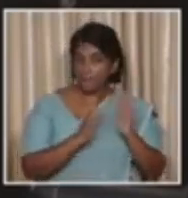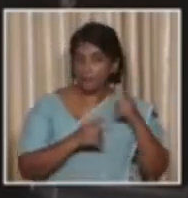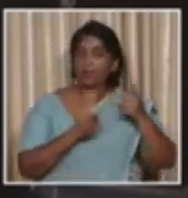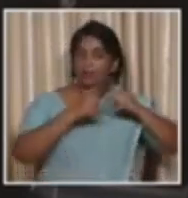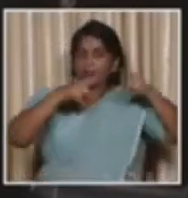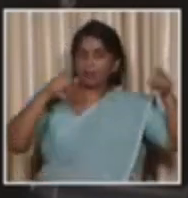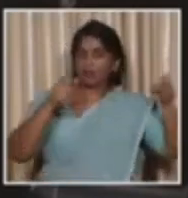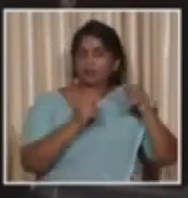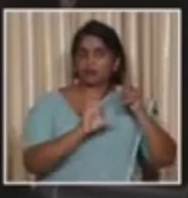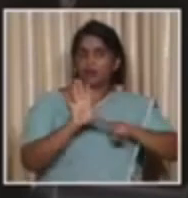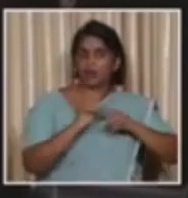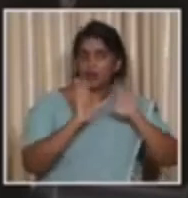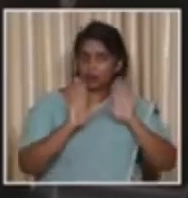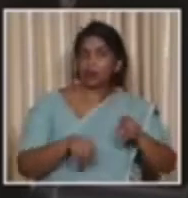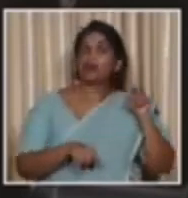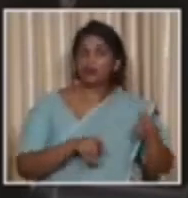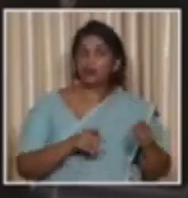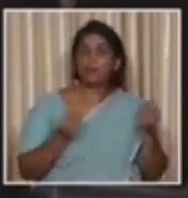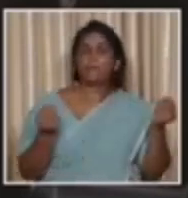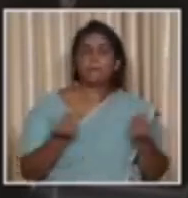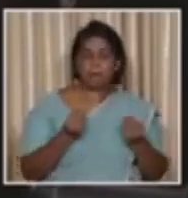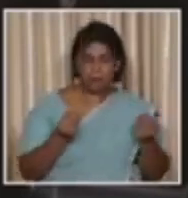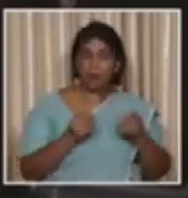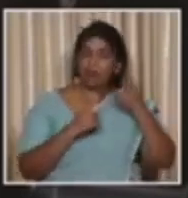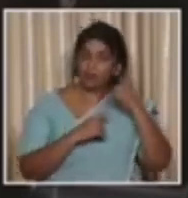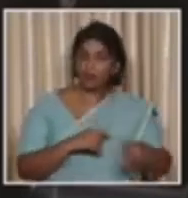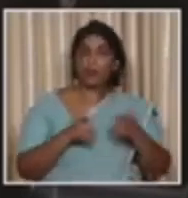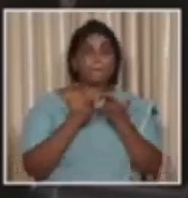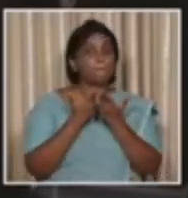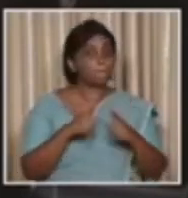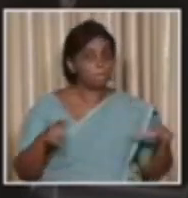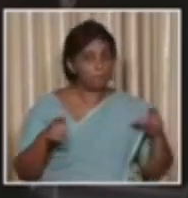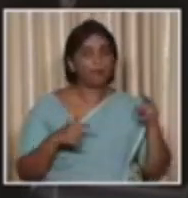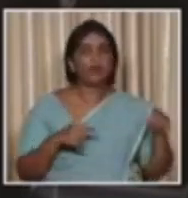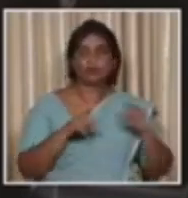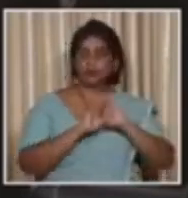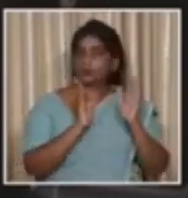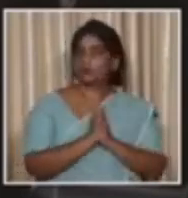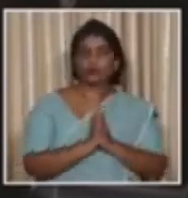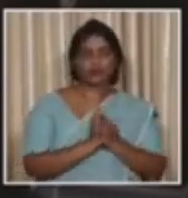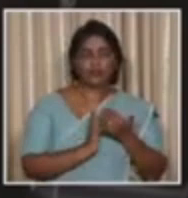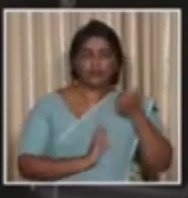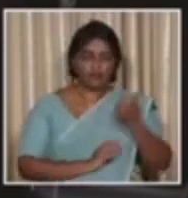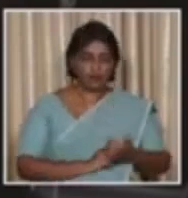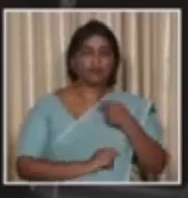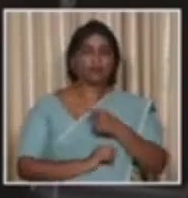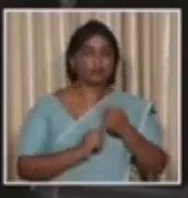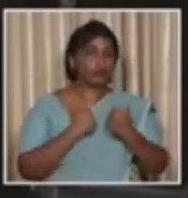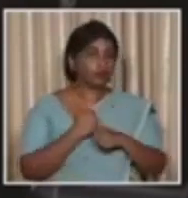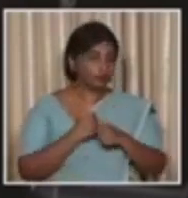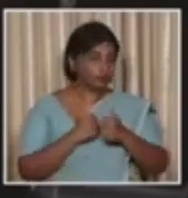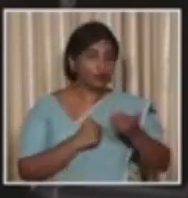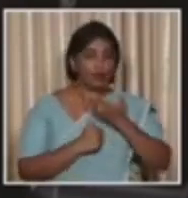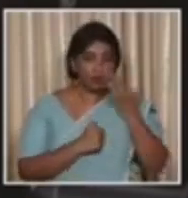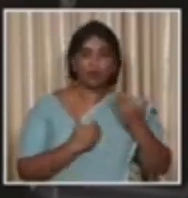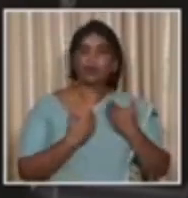තියෙනවා. තවත් තවත් රෝහල් පටන් අරගෙන තියෙනවා. නමුත් ඒ ප්‍රමාණය මදි. ඒ වගේම භාෂාව මේ සියල්ලටම වඩා අපිට අත්‍යවශ්‍ය වෙනවා. ඒ ටික සකස් කරන්න පුළුවන්